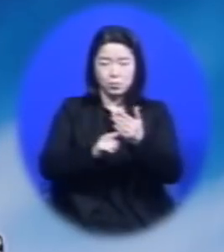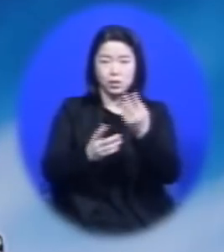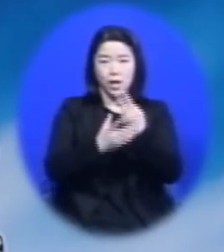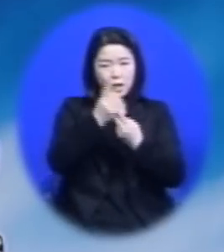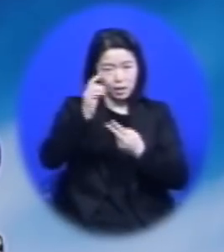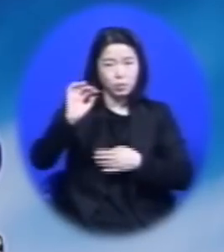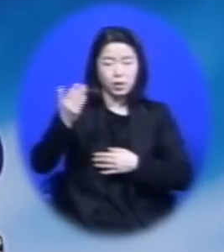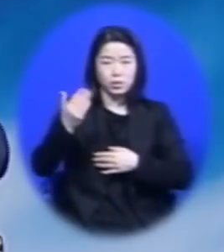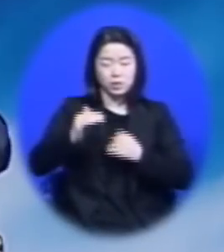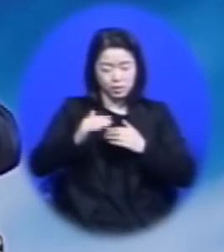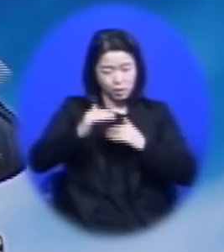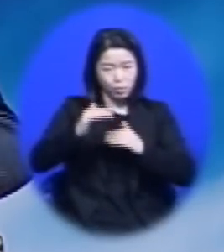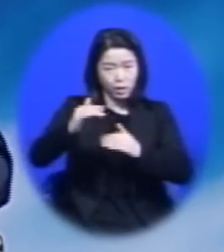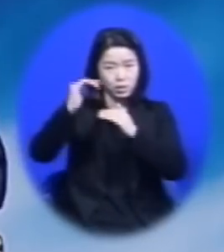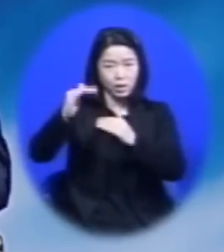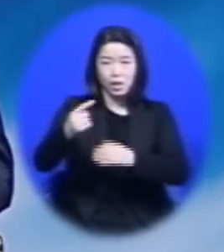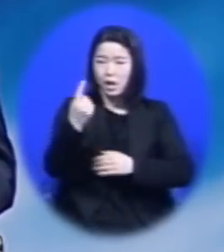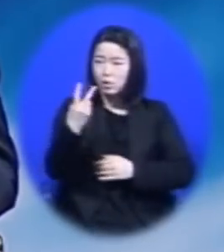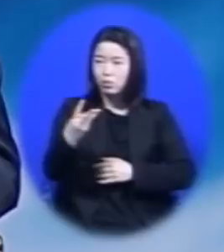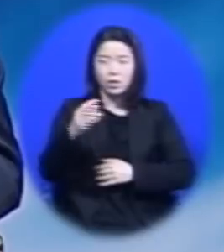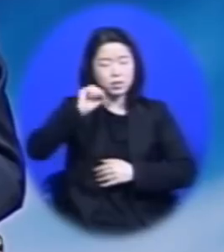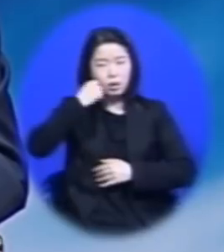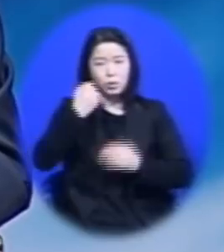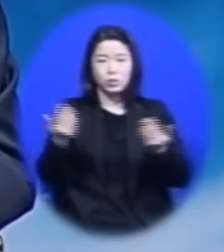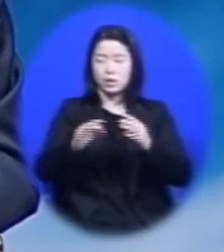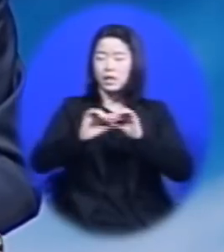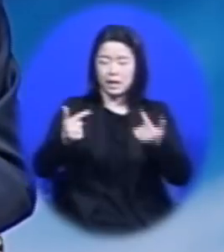되어지는 과정이 한두 가지 어려운 일이